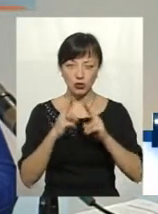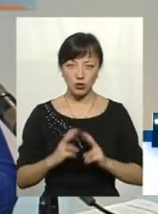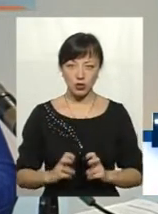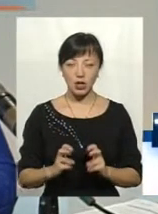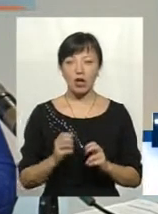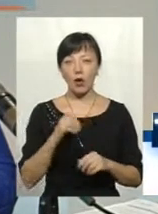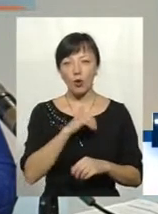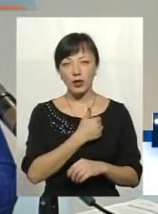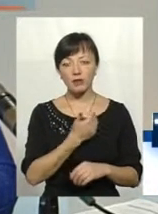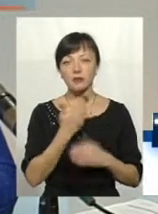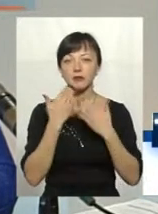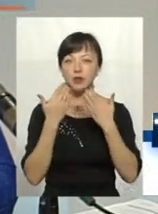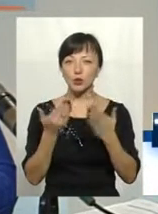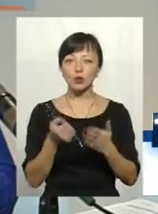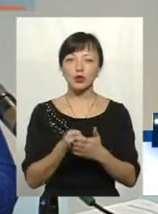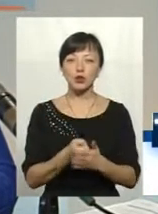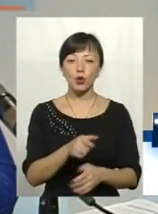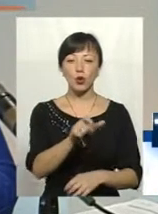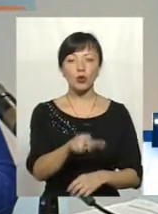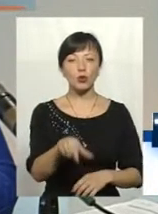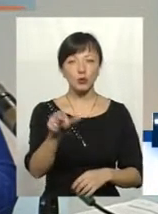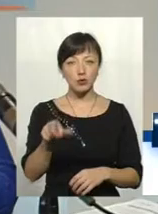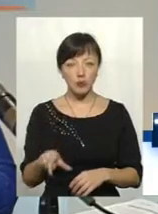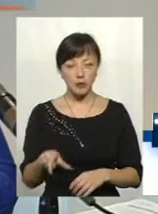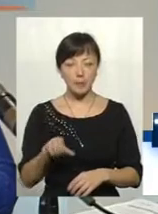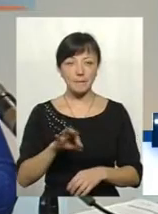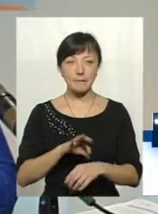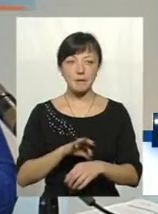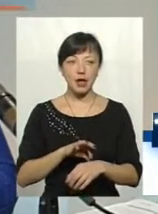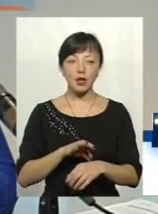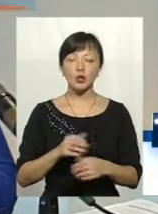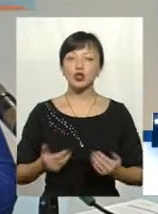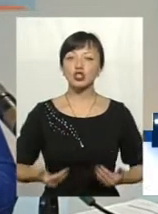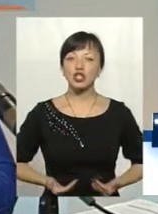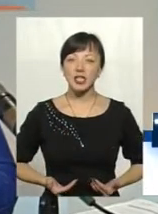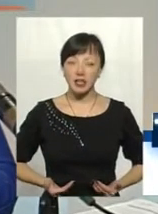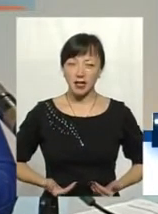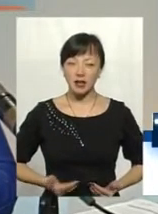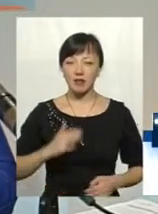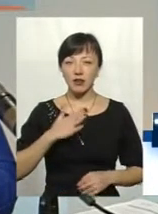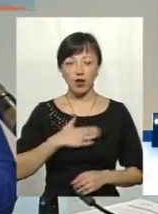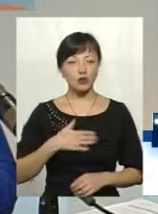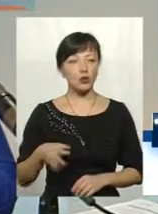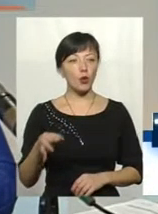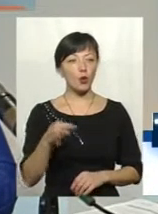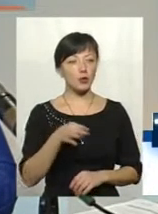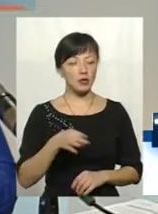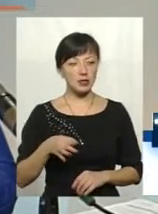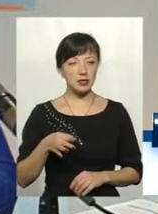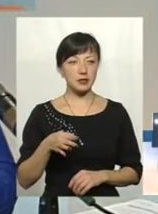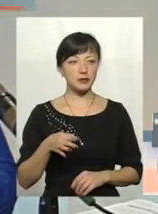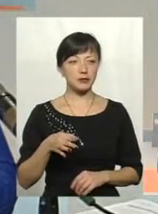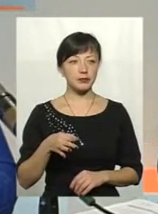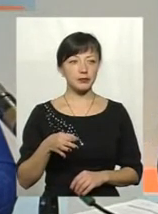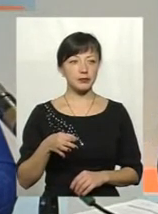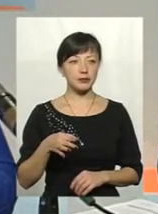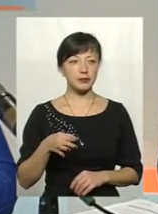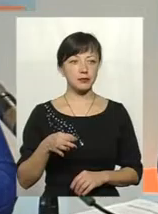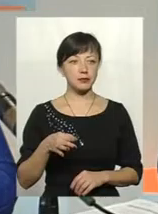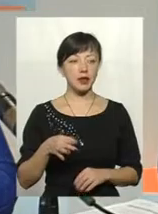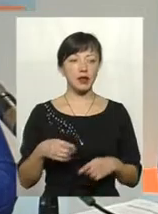Я хотів би звернутися до пацієнтів, до жителів, до мешканців нашої області